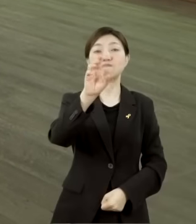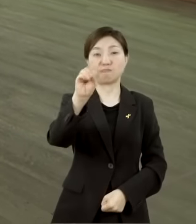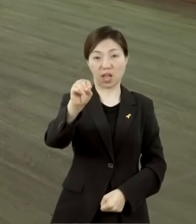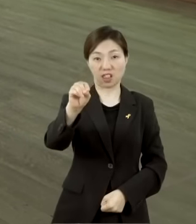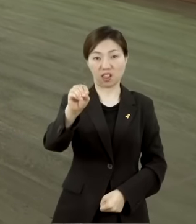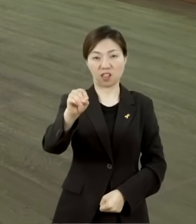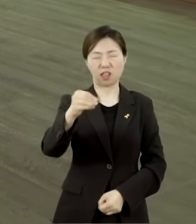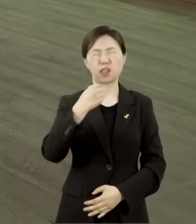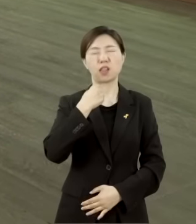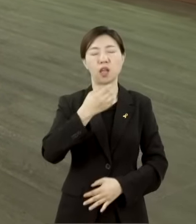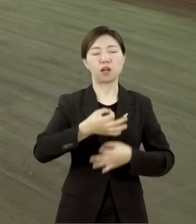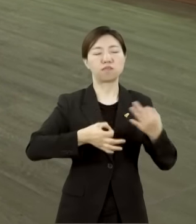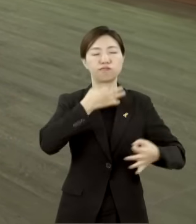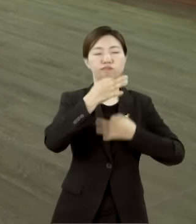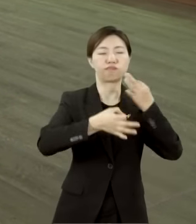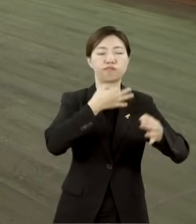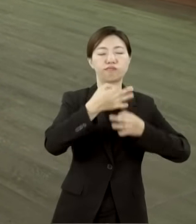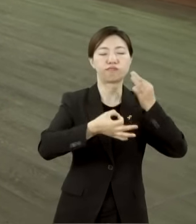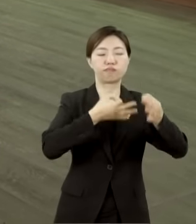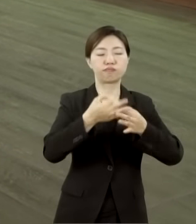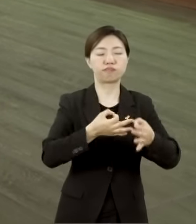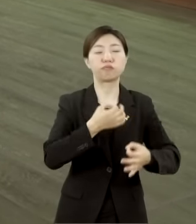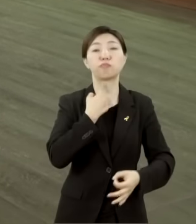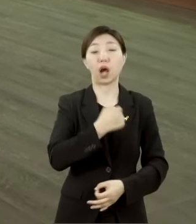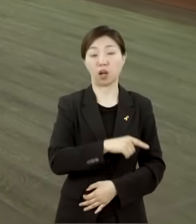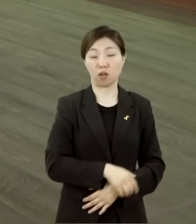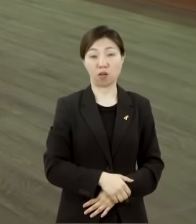1년 동안 10만 독을